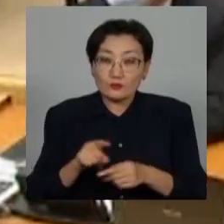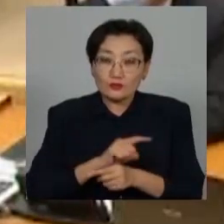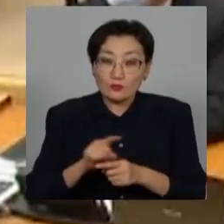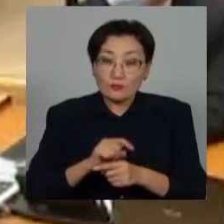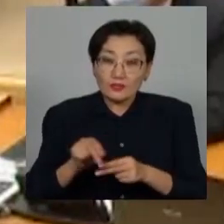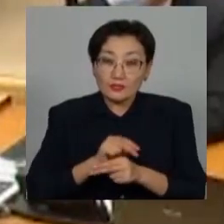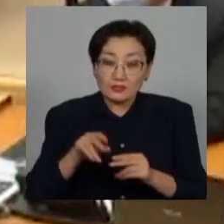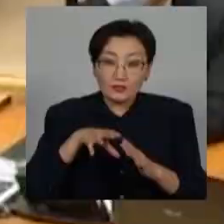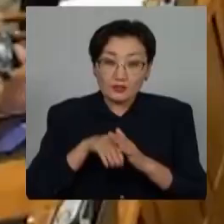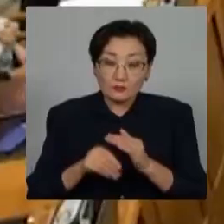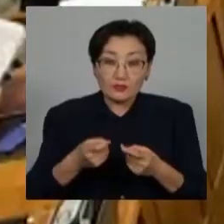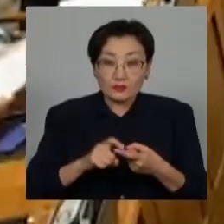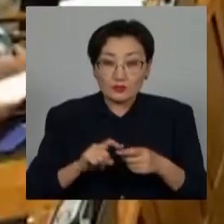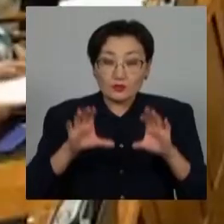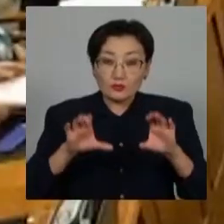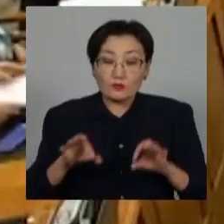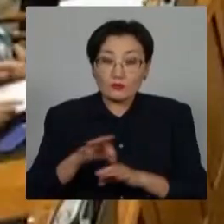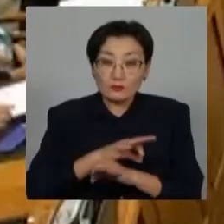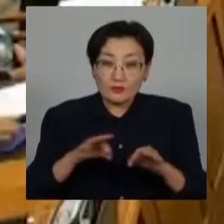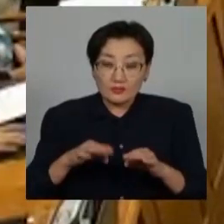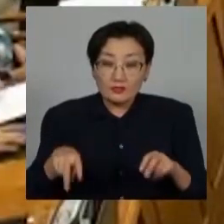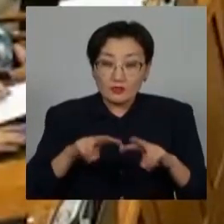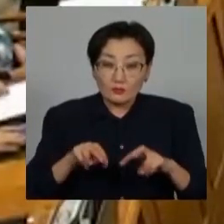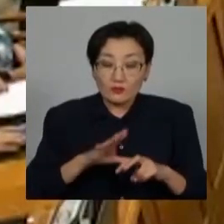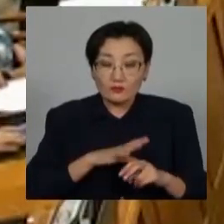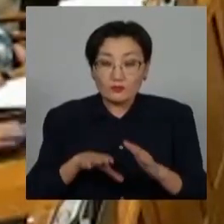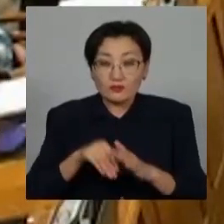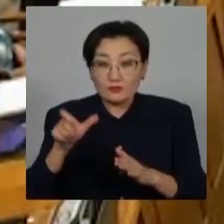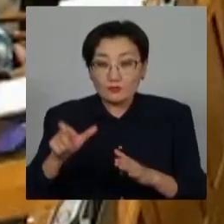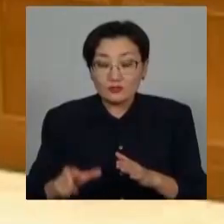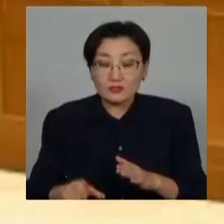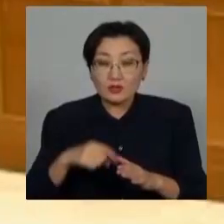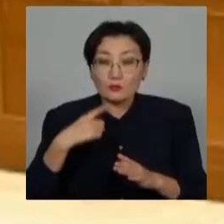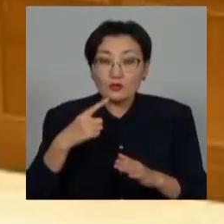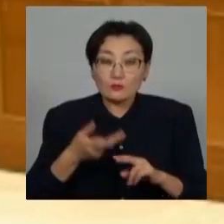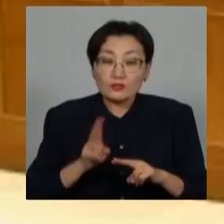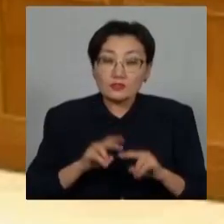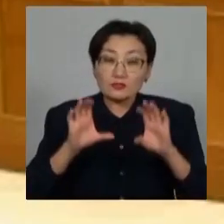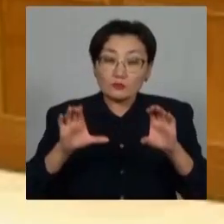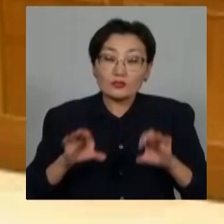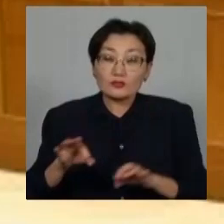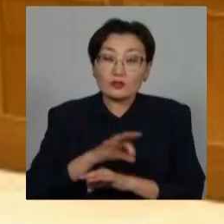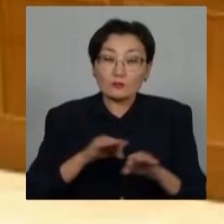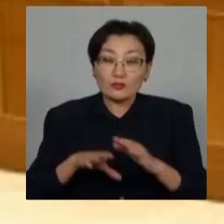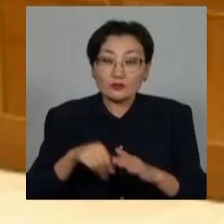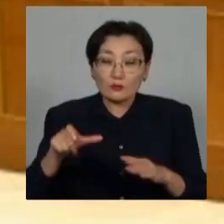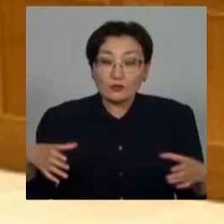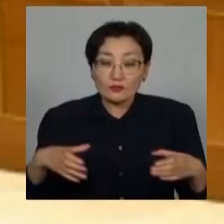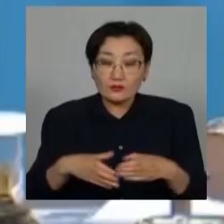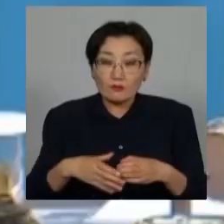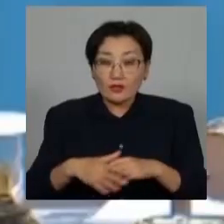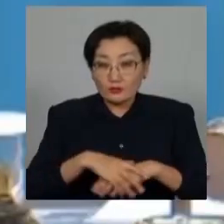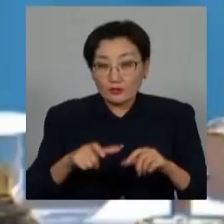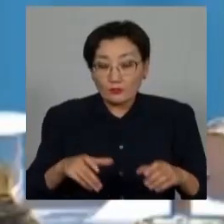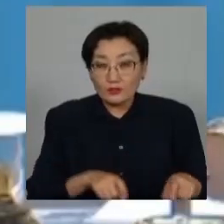өзгерістер мен толықтырулар енгізу туралы заң жобасын қарады. Депутат Снежана Имашеваның айтуынша, бұл заң жобасын депутаттар тобы